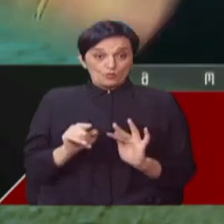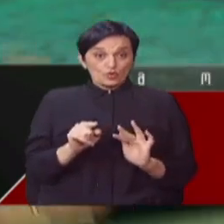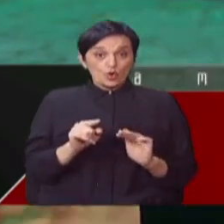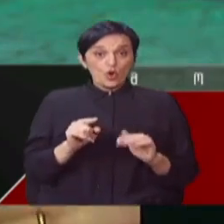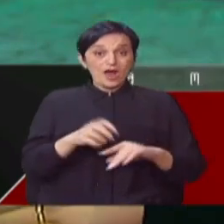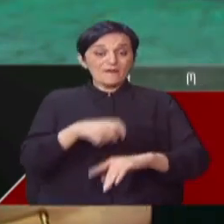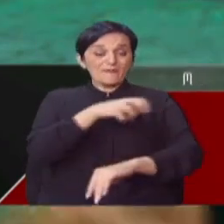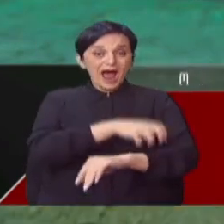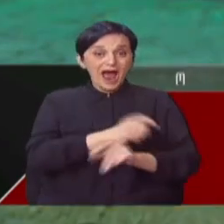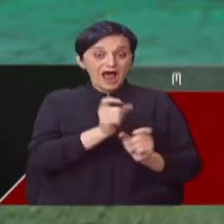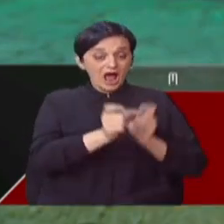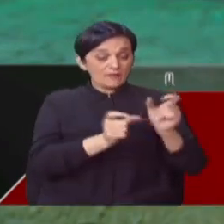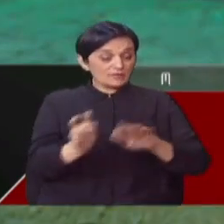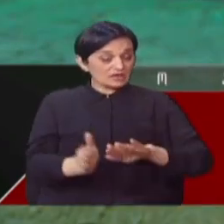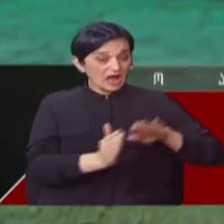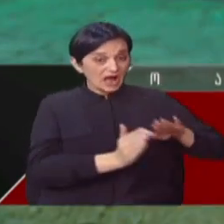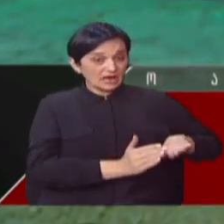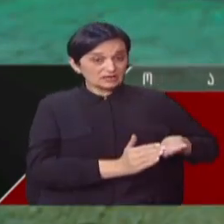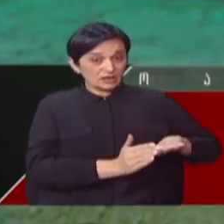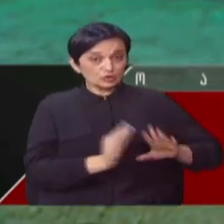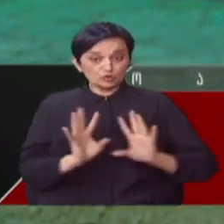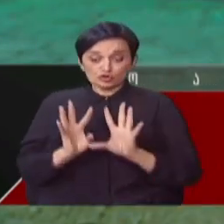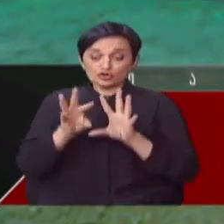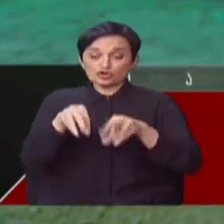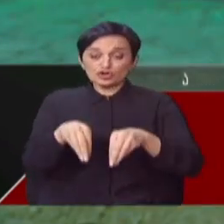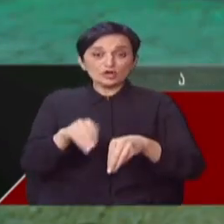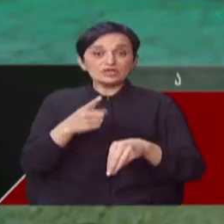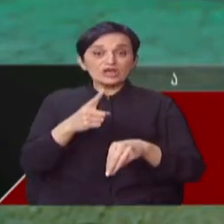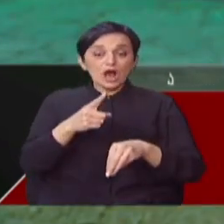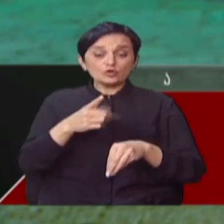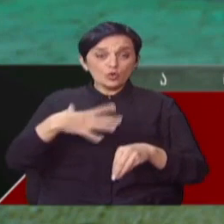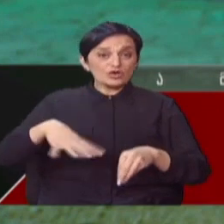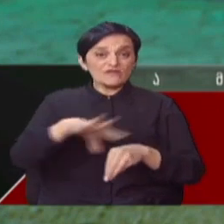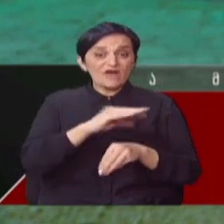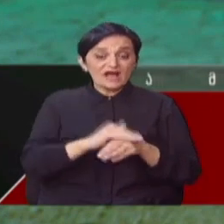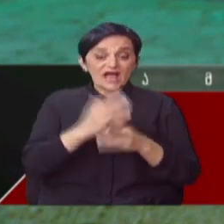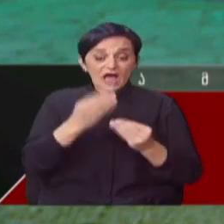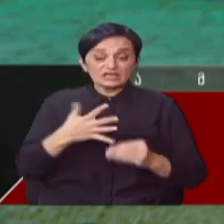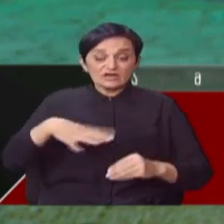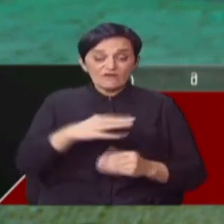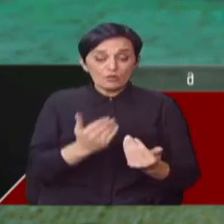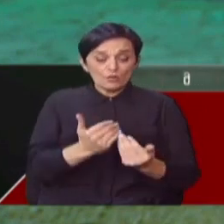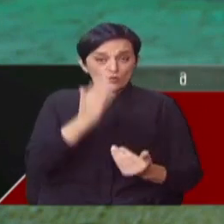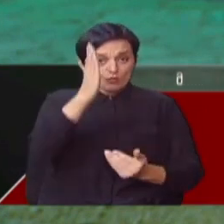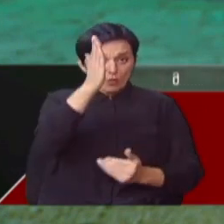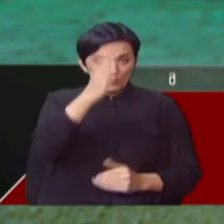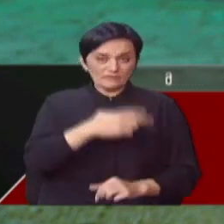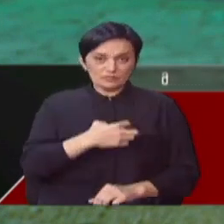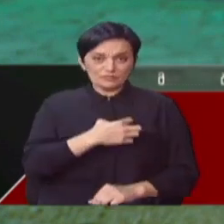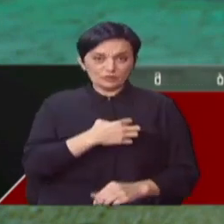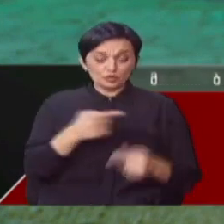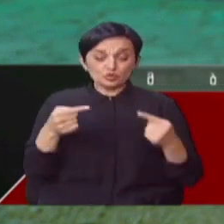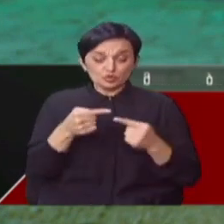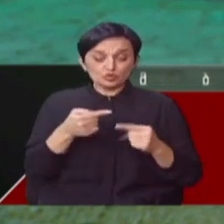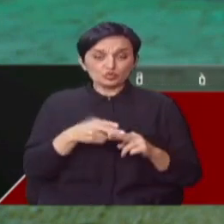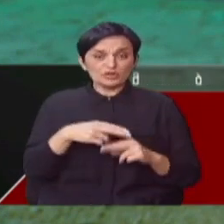პარტიული ელემენტები ცოტახნით გადადონ და ჩაერთონ, იმიტომ რომ ეს ქვეყნის კეთილდღეობისთვის, ამ ქვეყნის მომავლისთვის არის მნიშვნელოვანი და ზუსტად